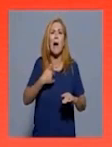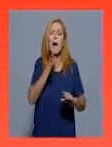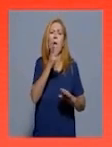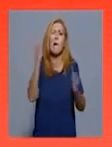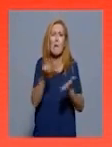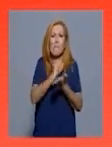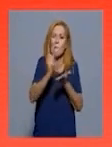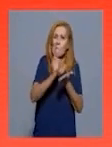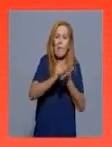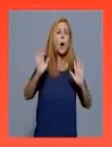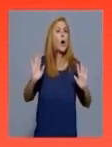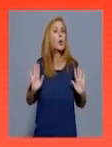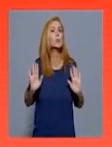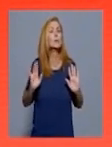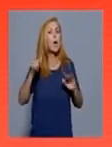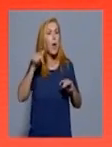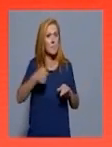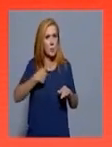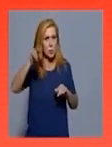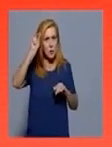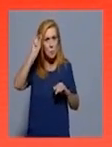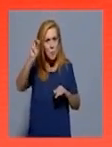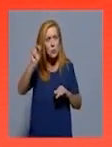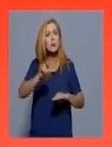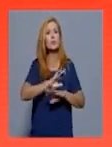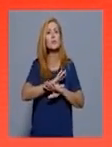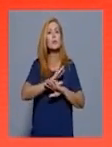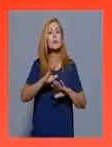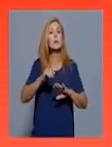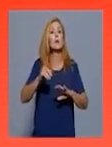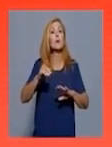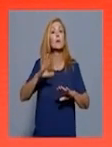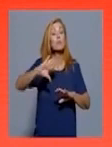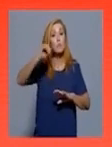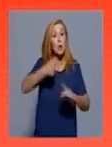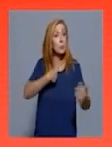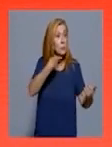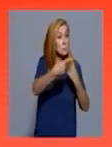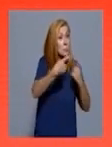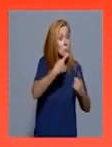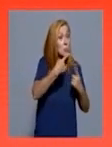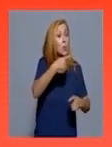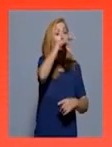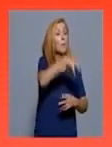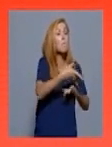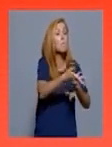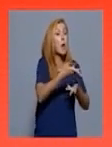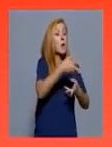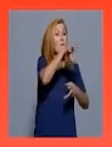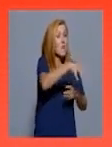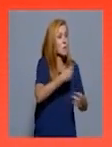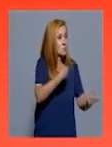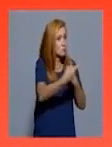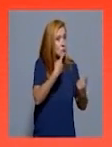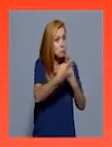γραφήματα. Ήταν δεσμεύσεις οι οποίες ήταν αποτέλεσμα της διαβούλευσης με τους τοπικούς παραγωγικούς φορείς, λάμβαναν